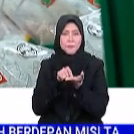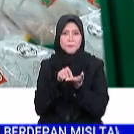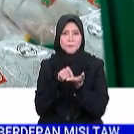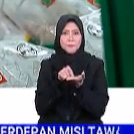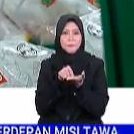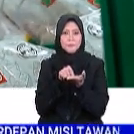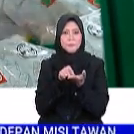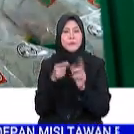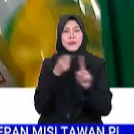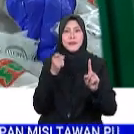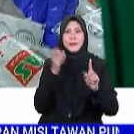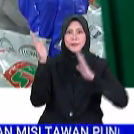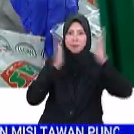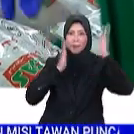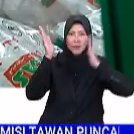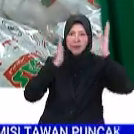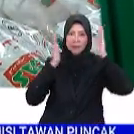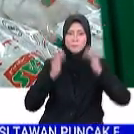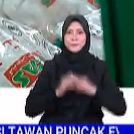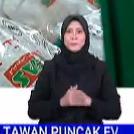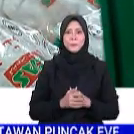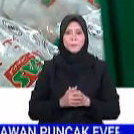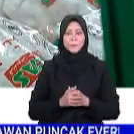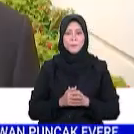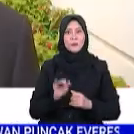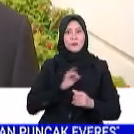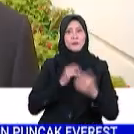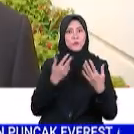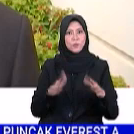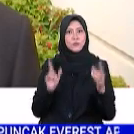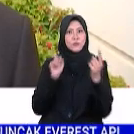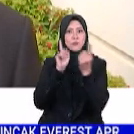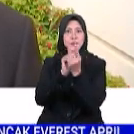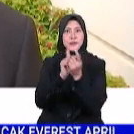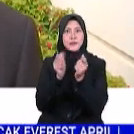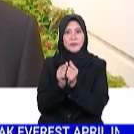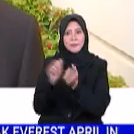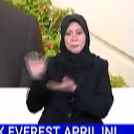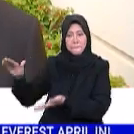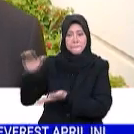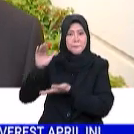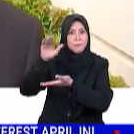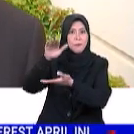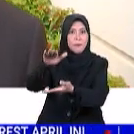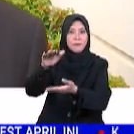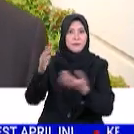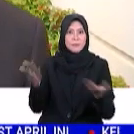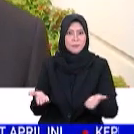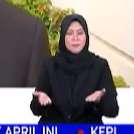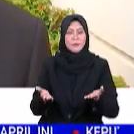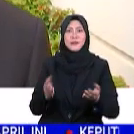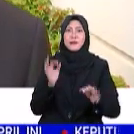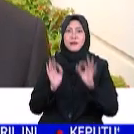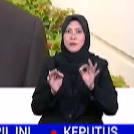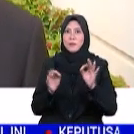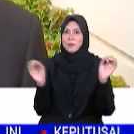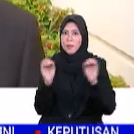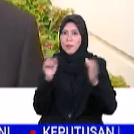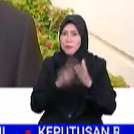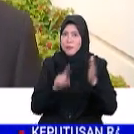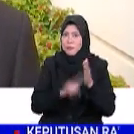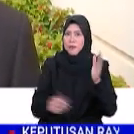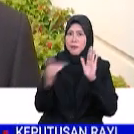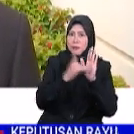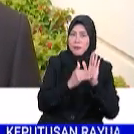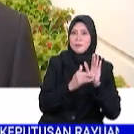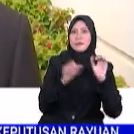daripada Malaysia. Saya juga telah berjumpa dengan pembekal-pembekal di sini dalam insyaAllah kalau jika tak ada arah melintang,